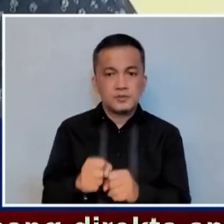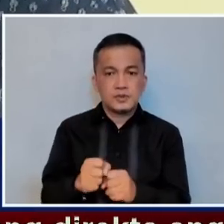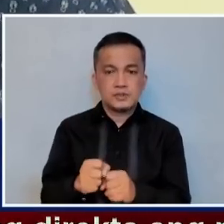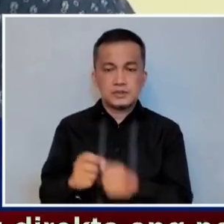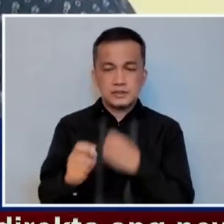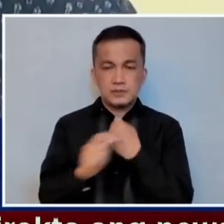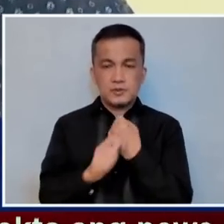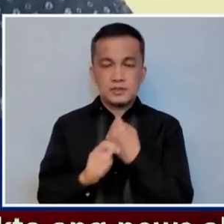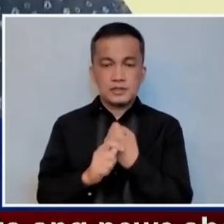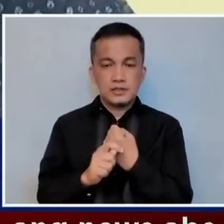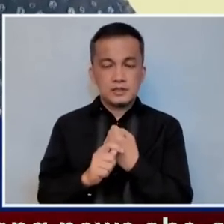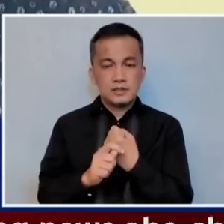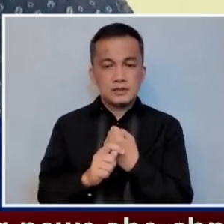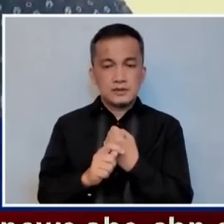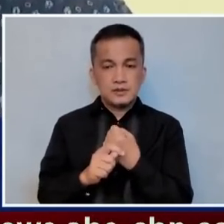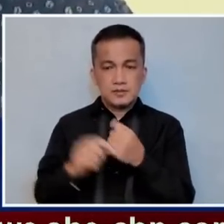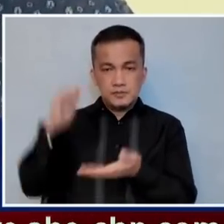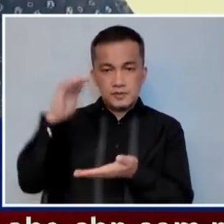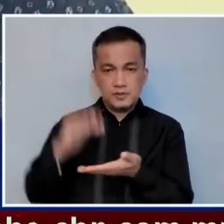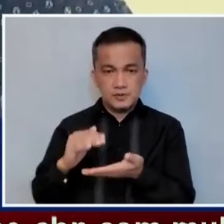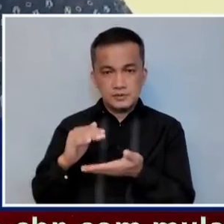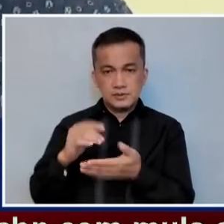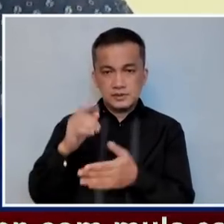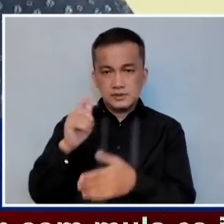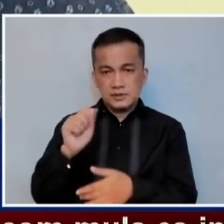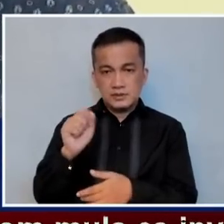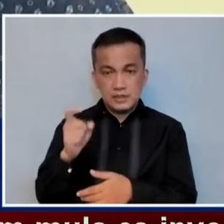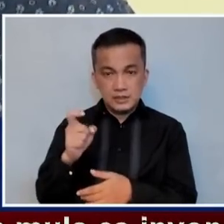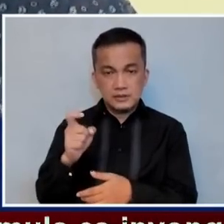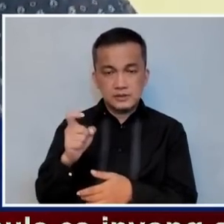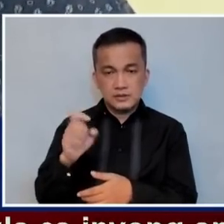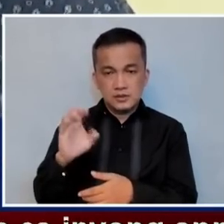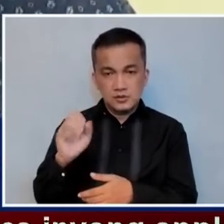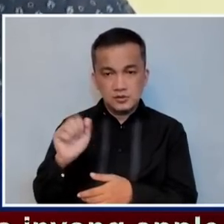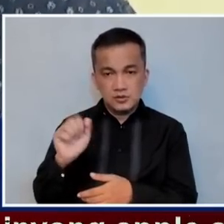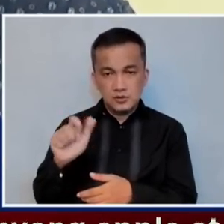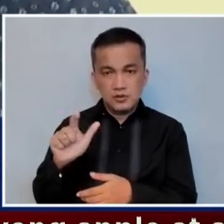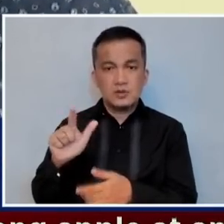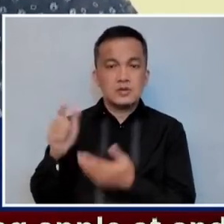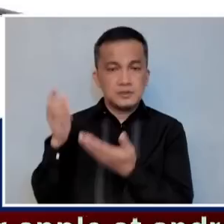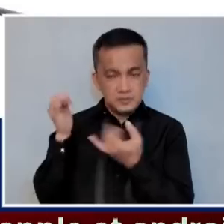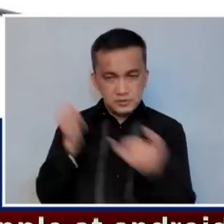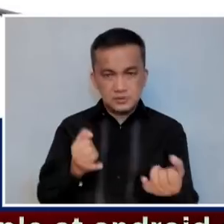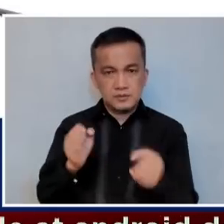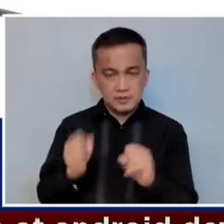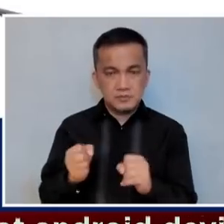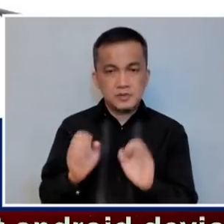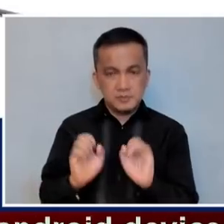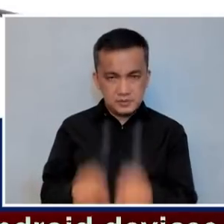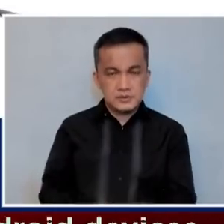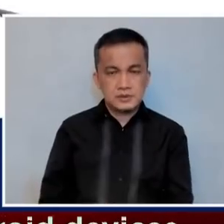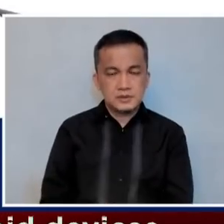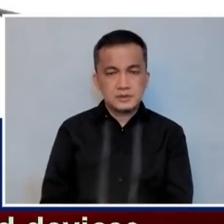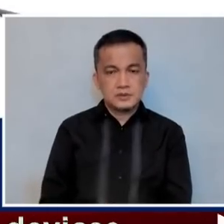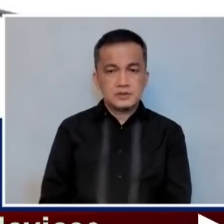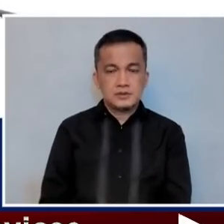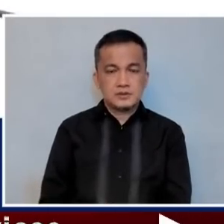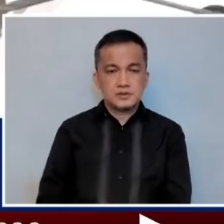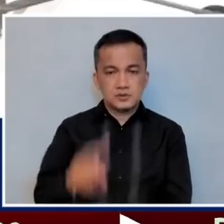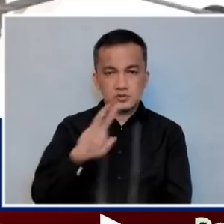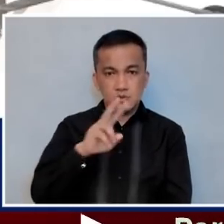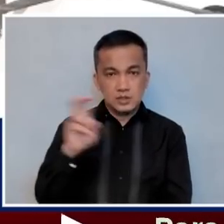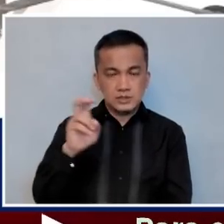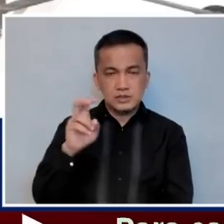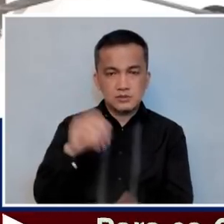temporarily bawasan yung mga taxes sa coal importations, baka po pwede. Nasa halos 200,000